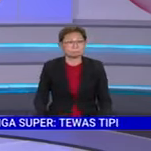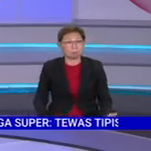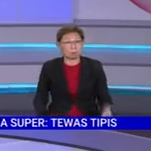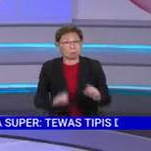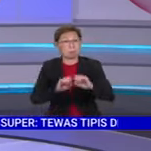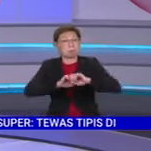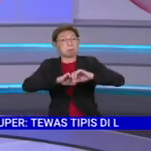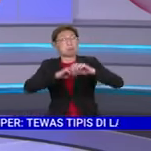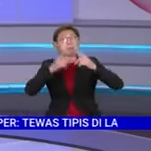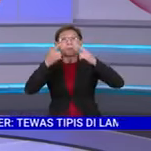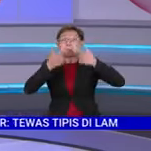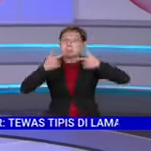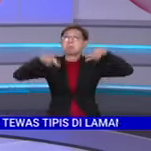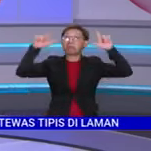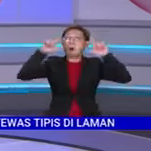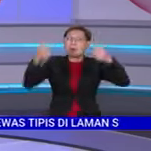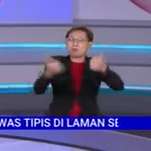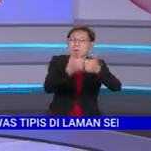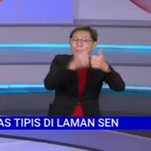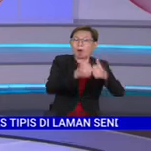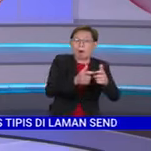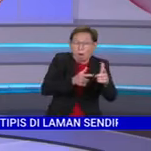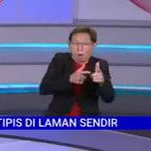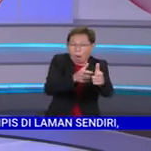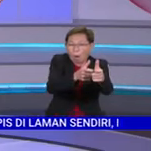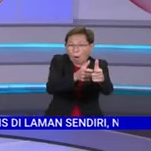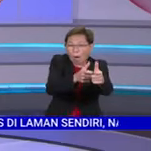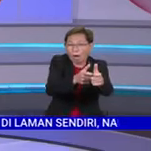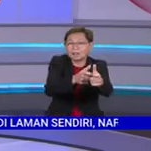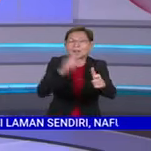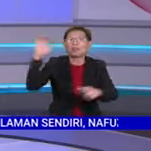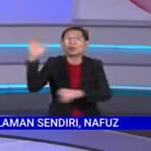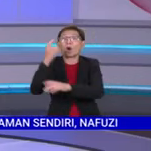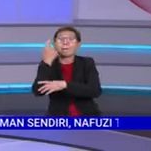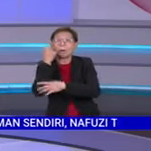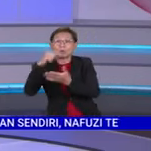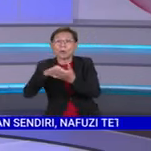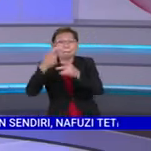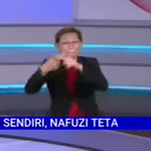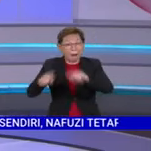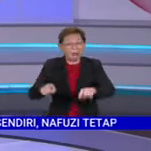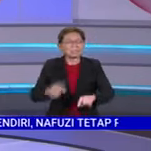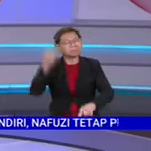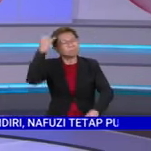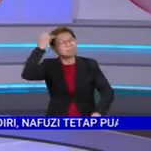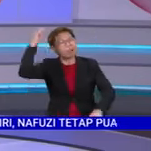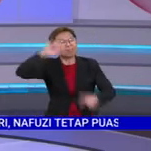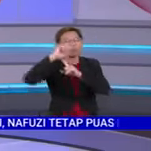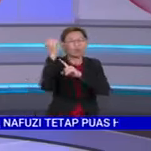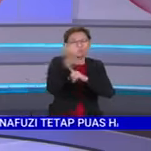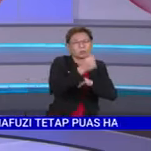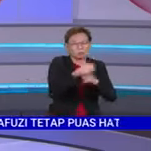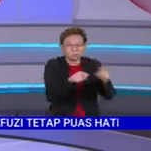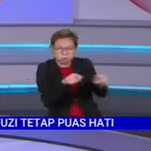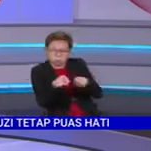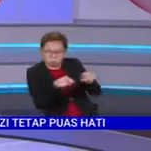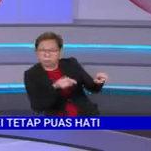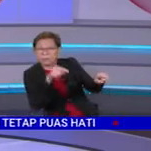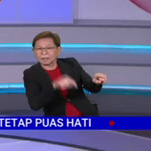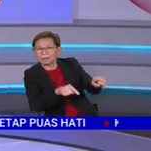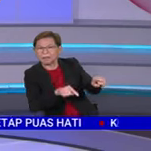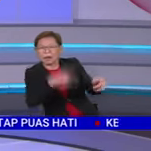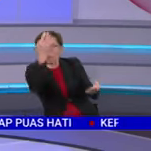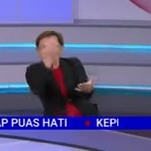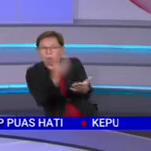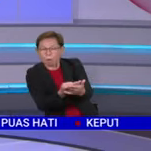menyelah pada kejohanan olahraga remaja dunia di Colombia baru-baru ini. Sebaliknya, dia berpendapat situasi kompetitif itu adalah